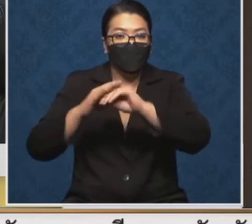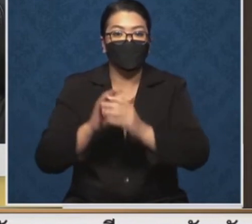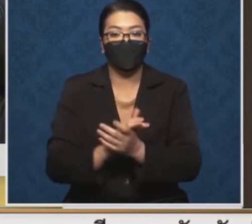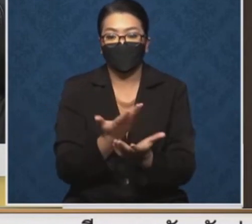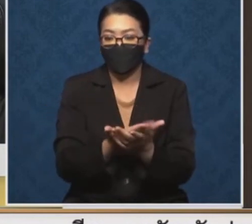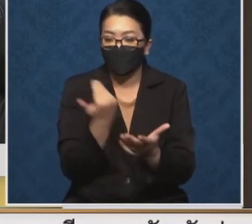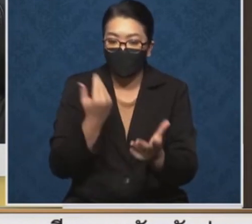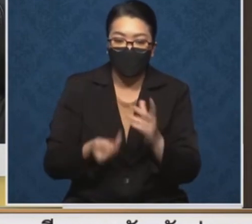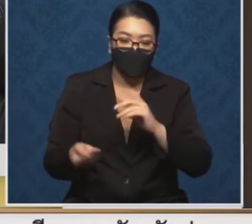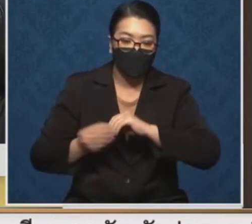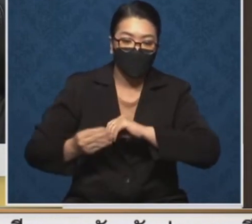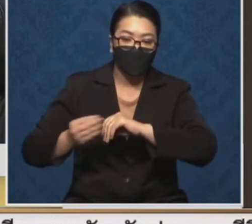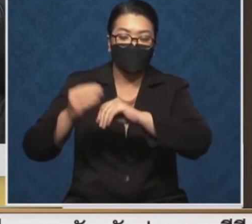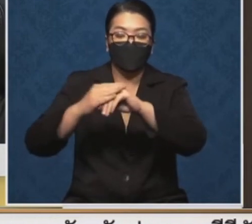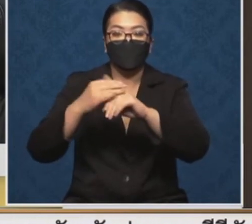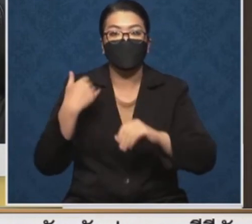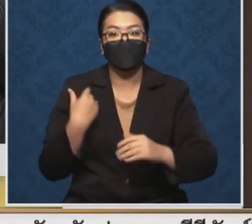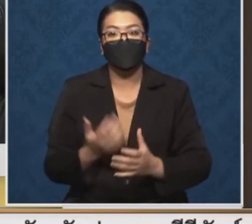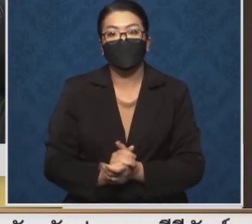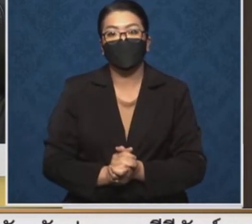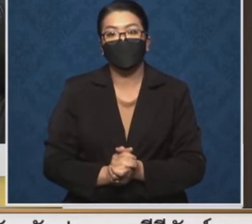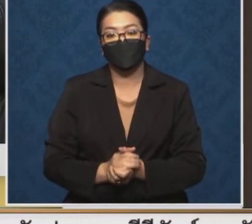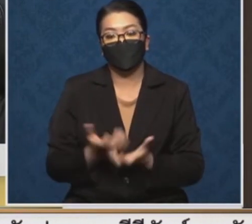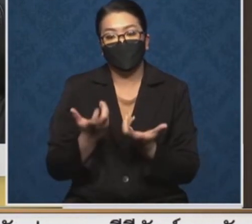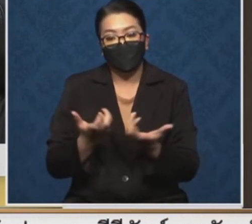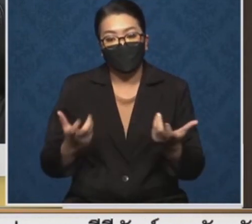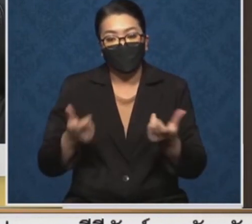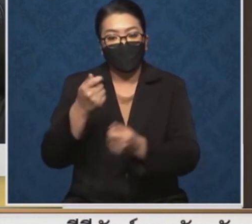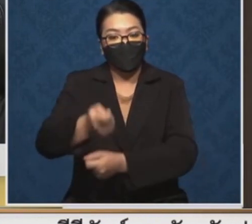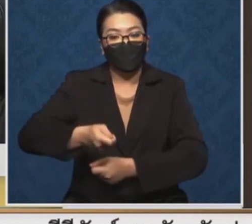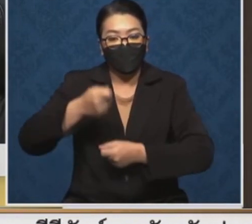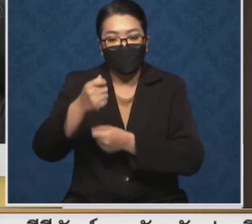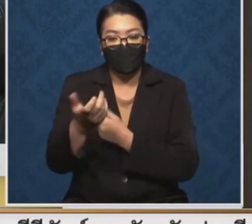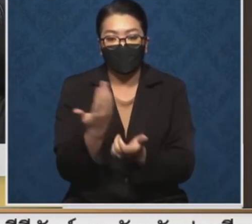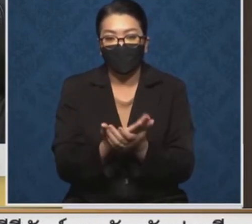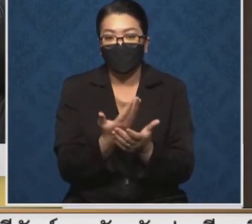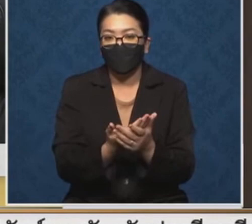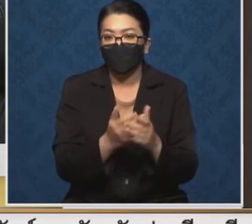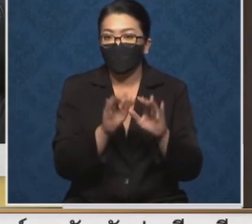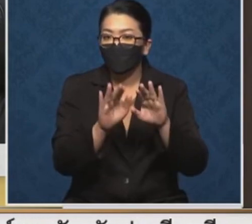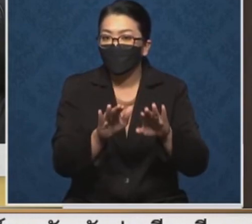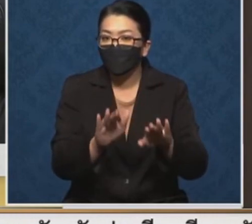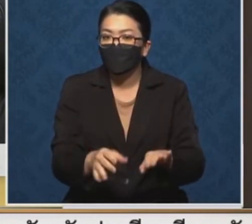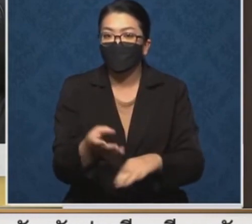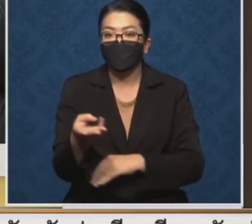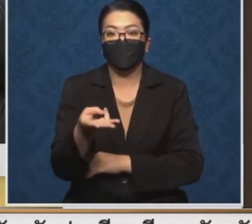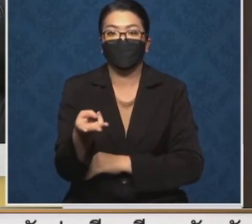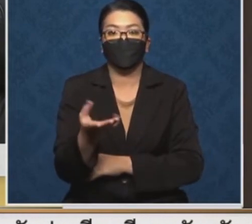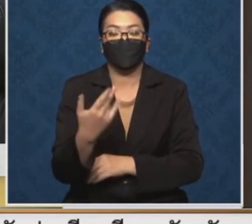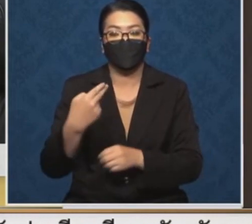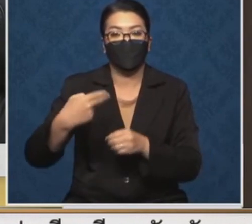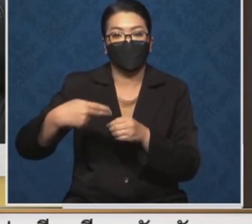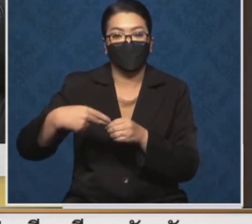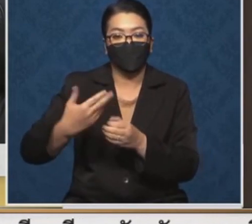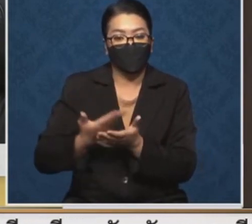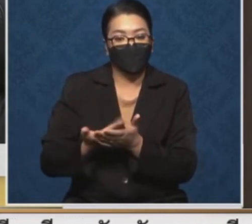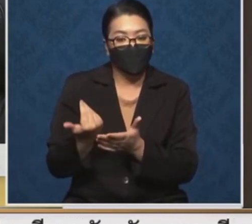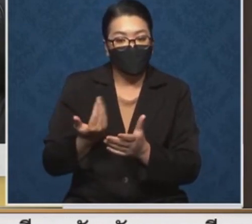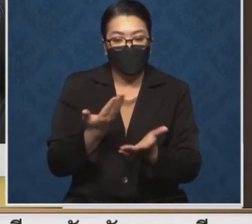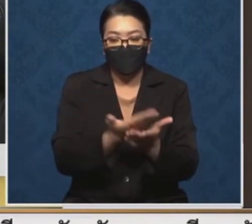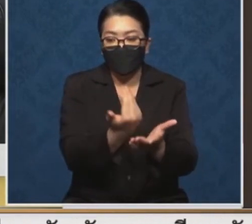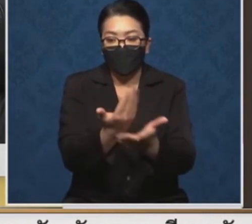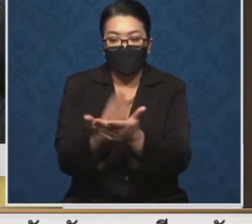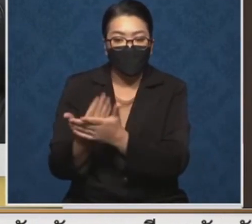บทไม่มีวัสดุการเกษตรอันไหนที่มันราคารถลงเลยน้ำมันก็แพงทุกอย่าง